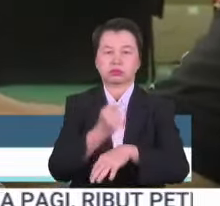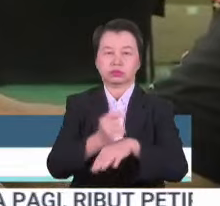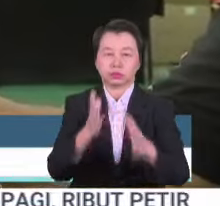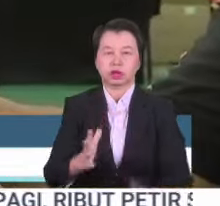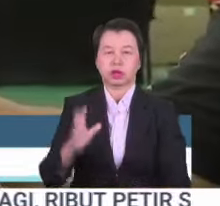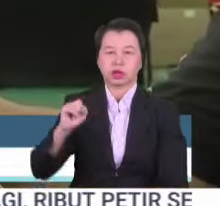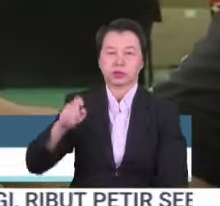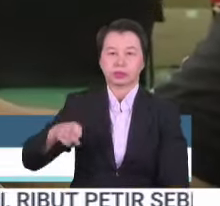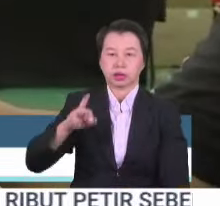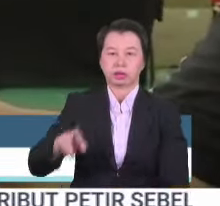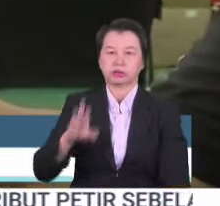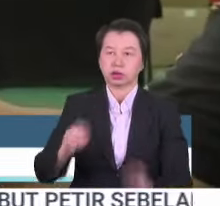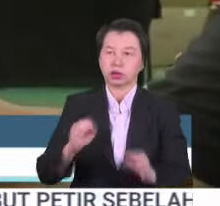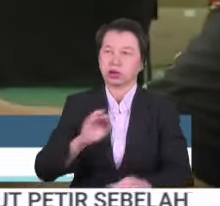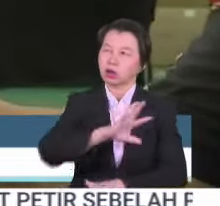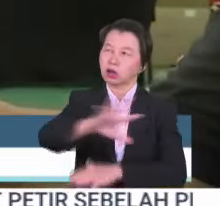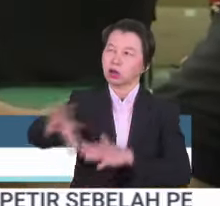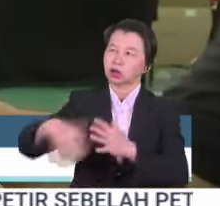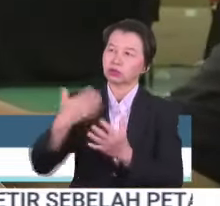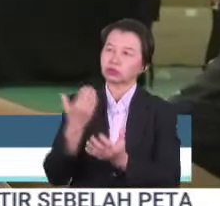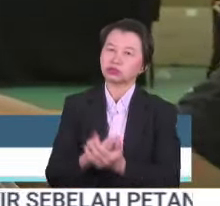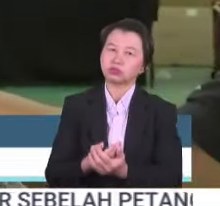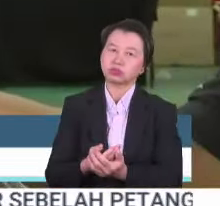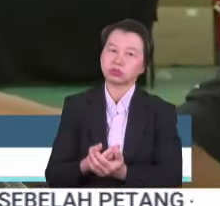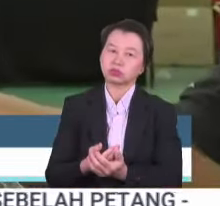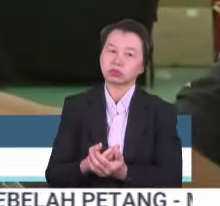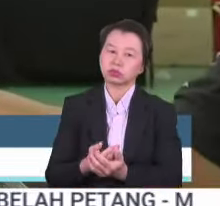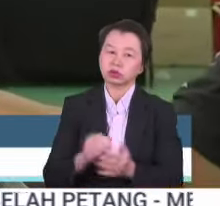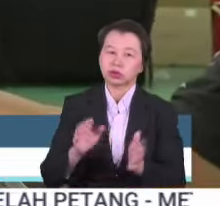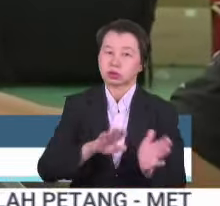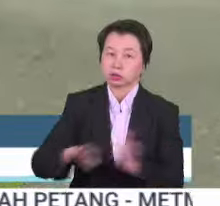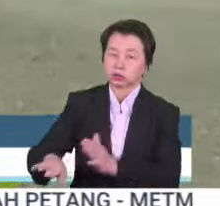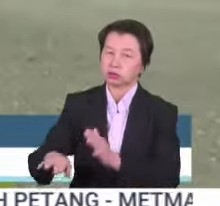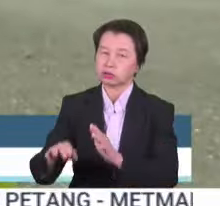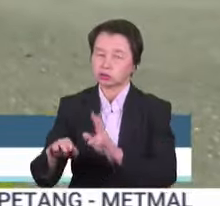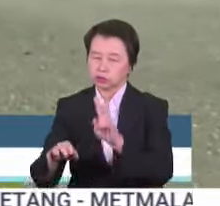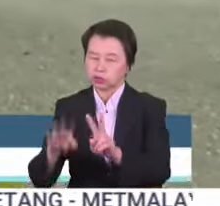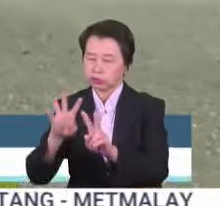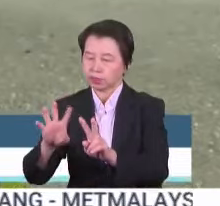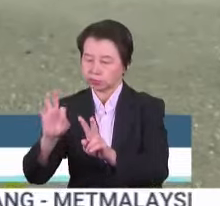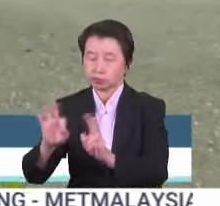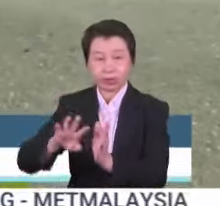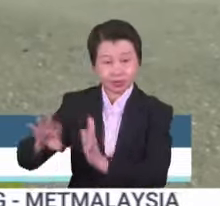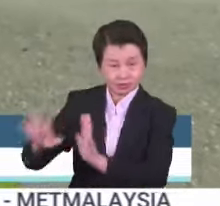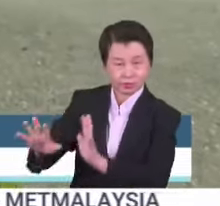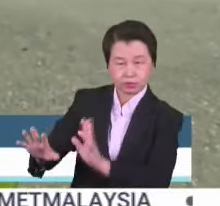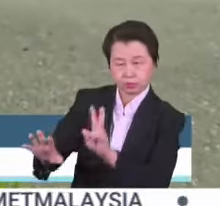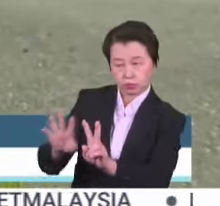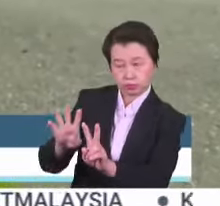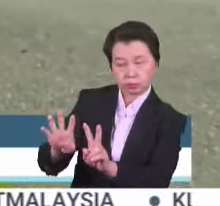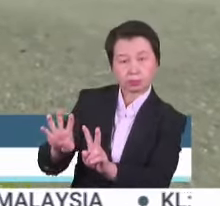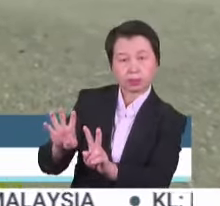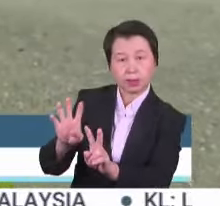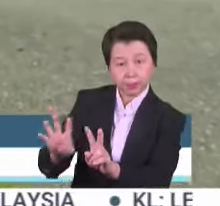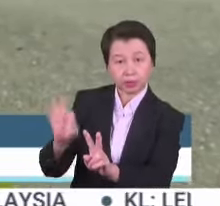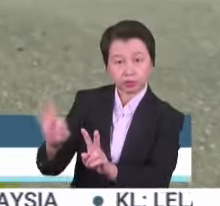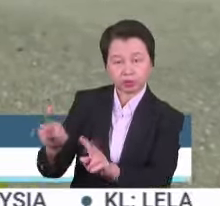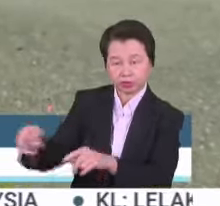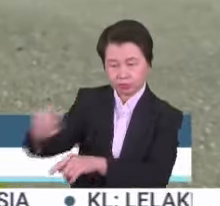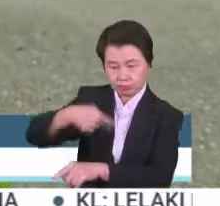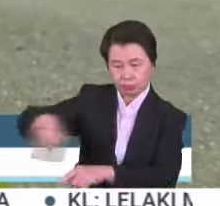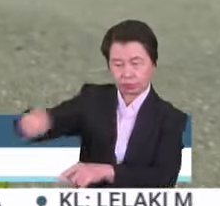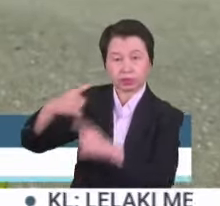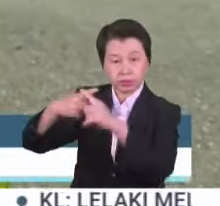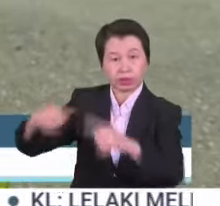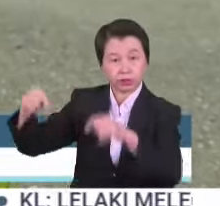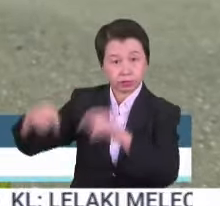Dan jika diambil kira keseluruhan selain daripada 249 orang yang di Dewan